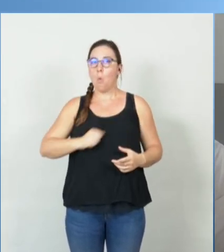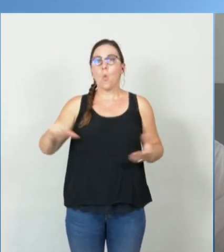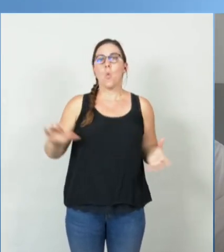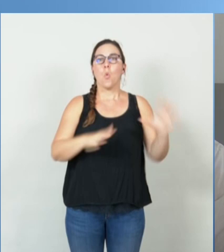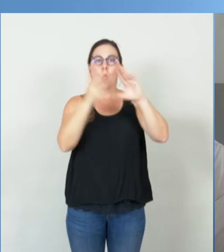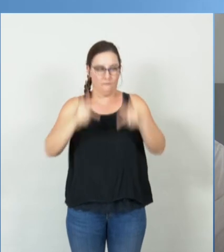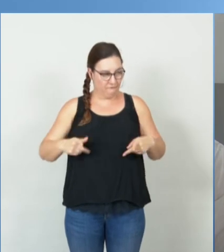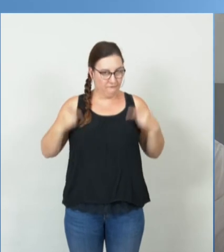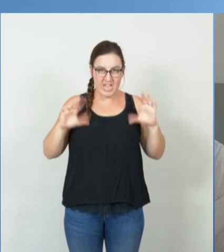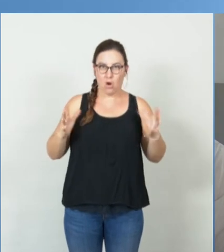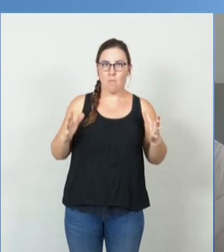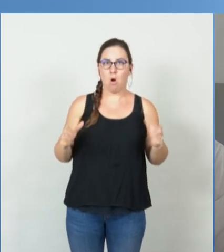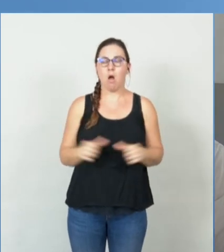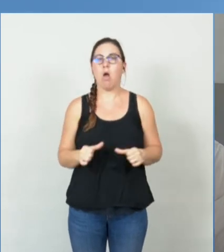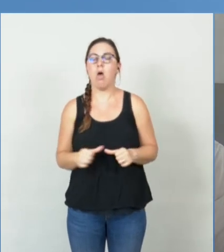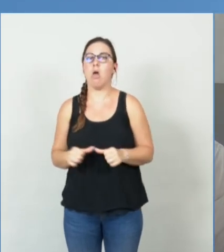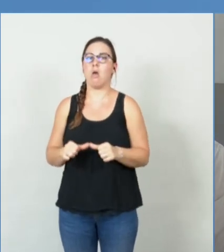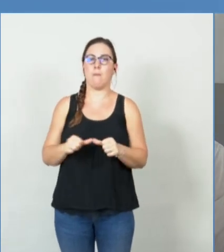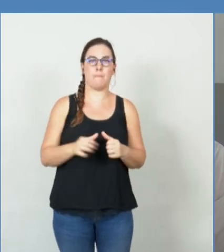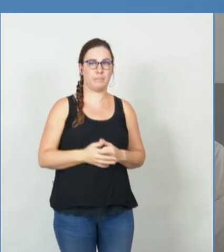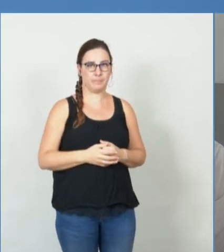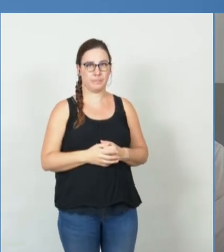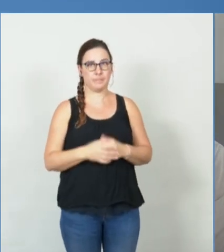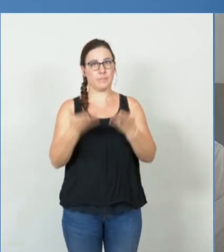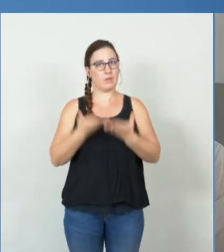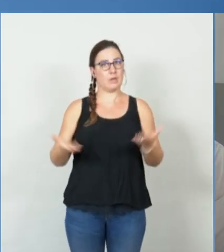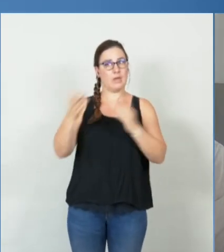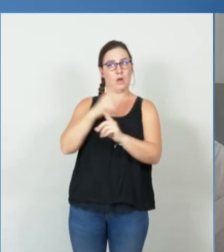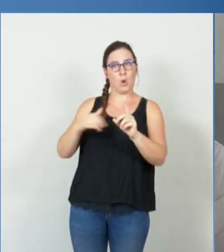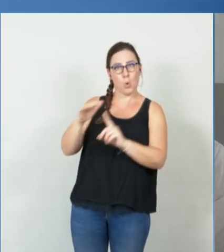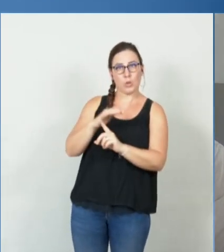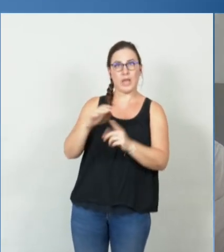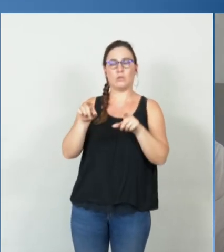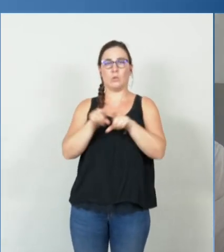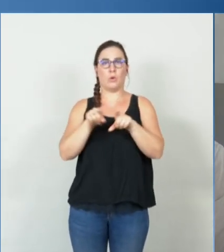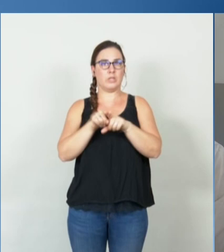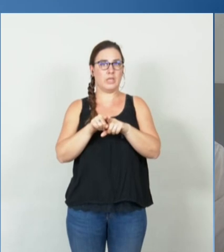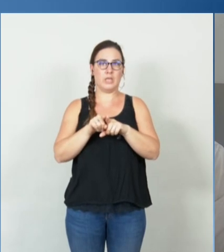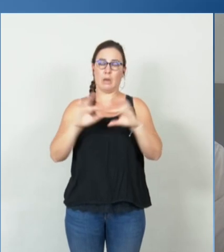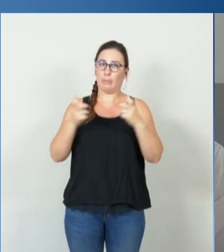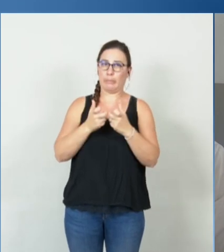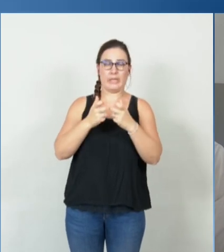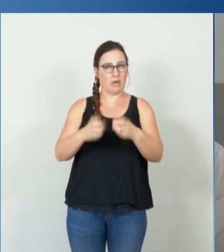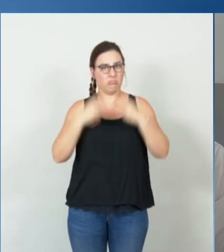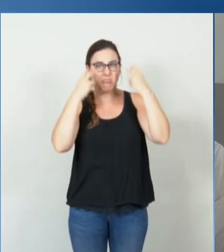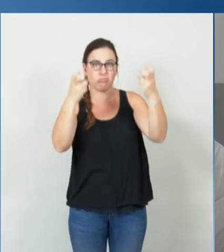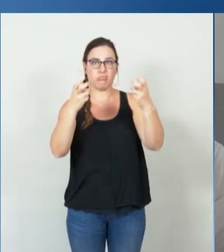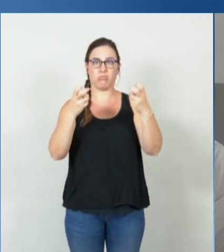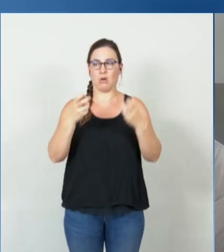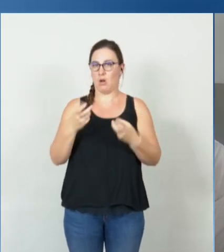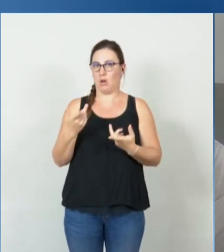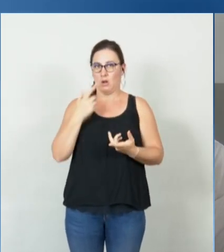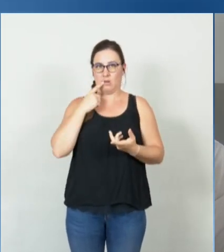de vie et dans ce contexte là dans cette ce contexte aussi où l'inflation ronge les capacités